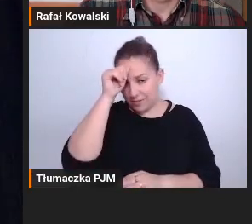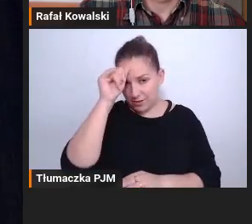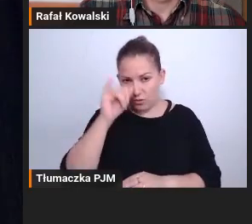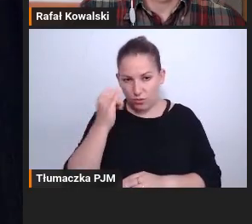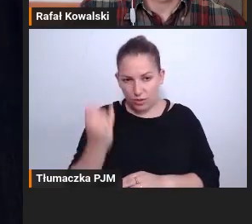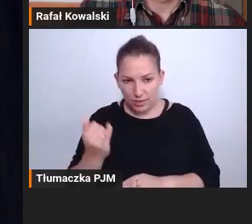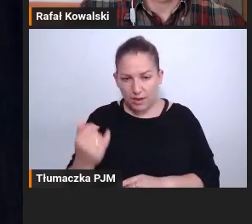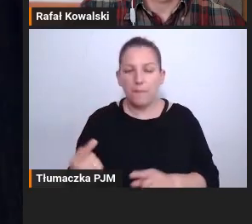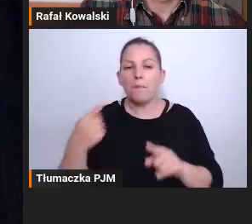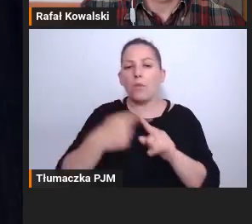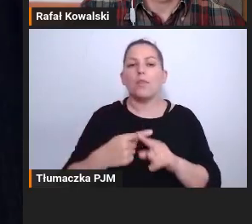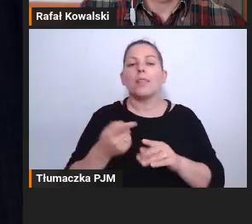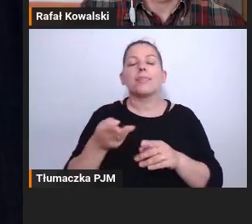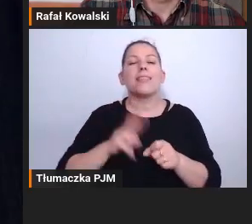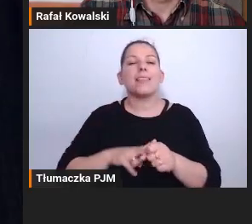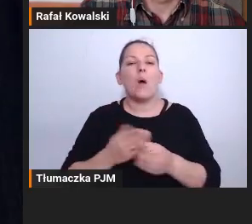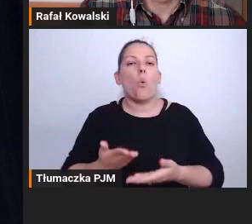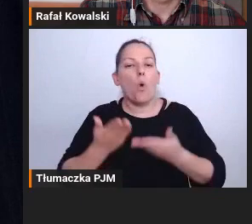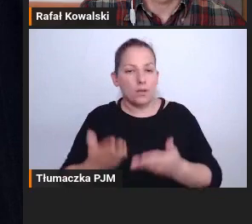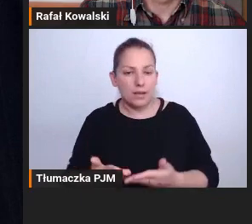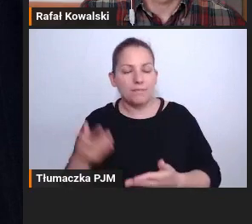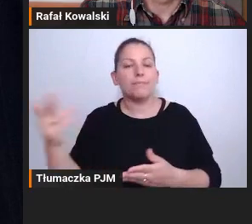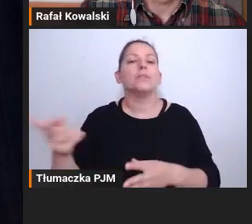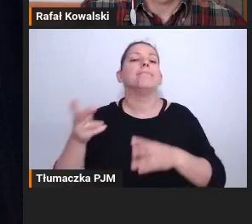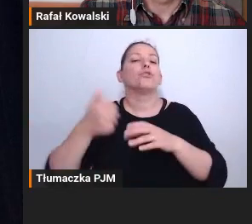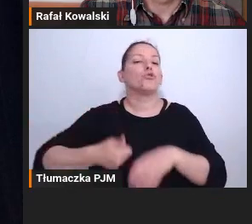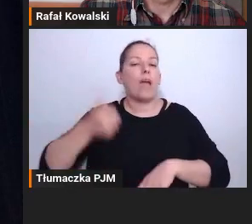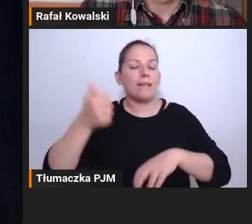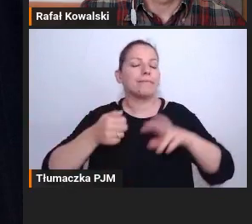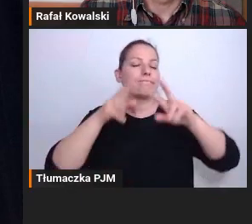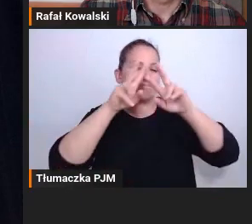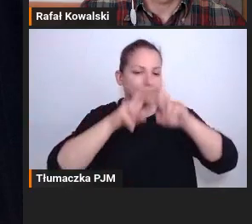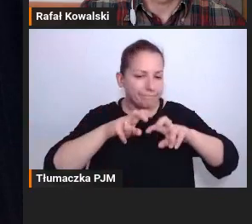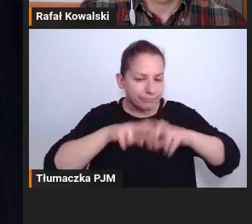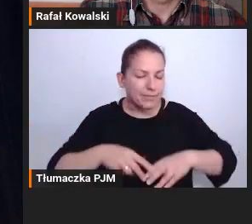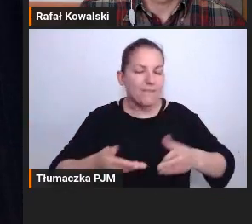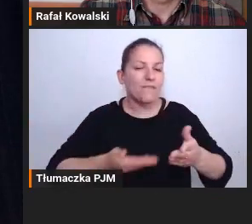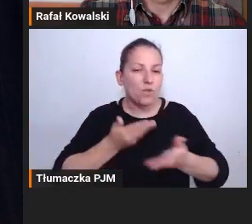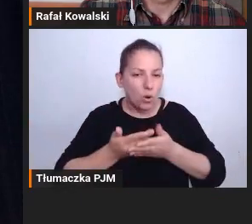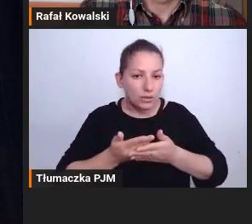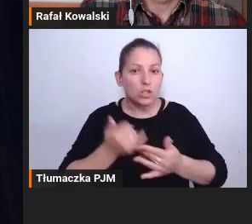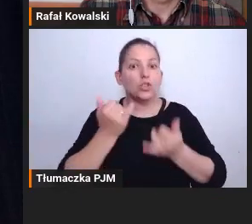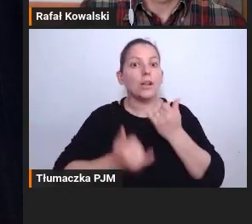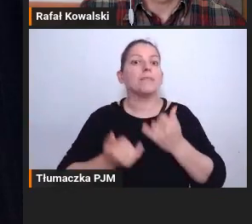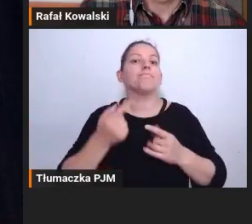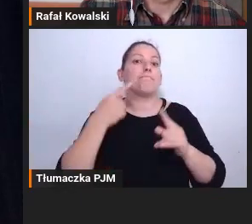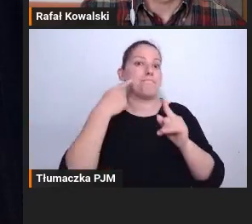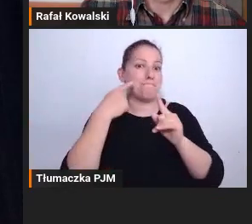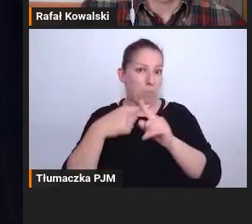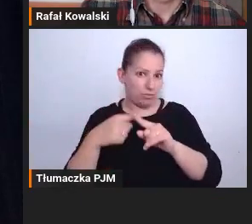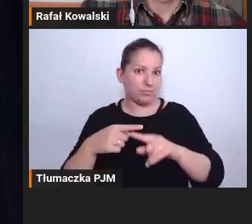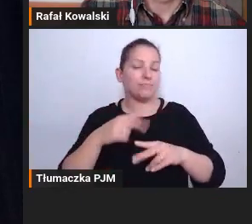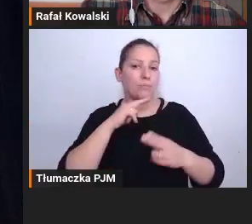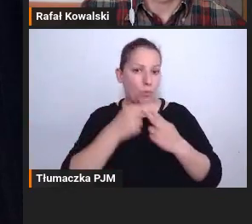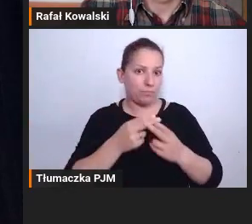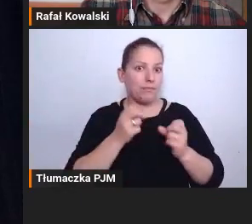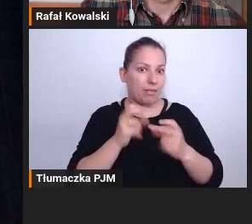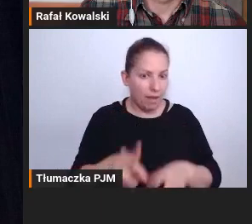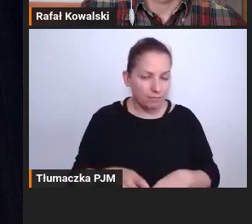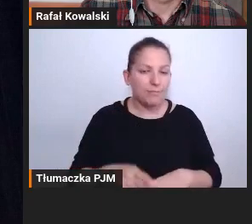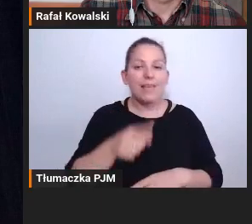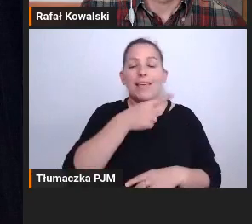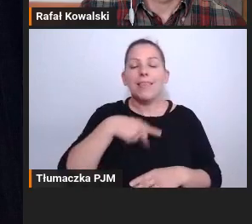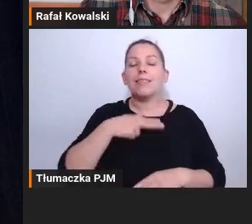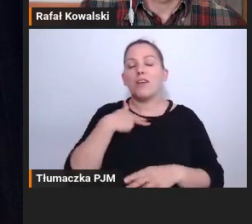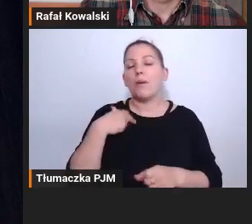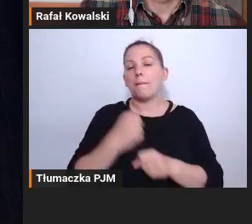plus datę urodzenia. I pracodawca wtedy ten nasz wniosek może rozpatrzyć. Jeżeli rozpatrzy go pozytywnie, no to ta nasza praca